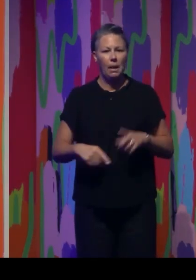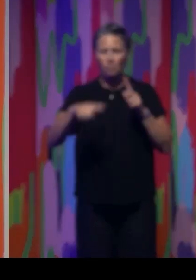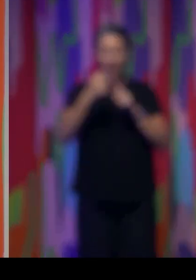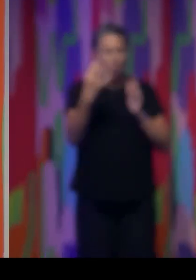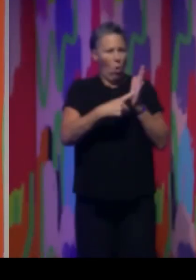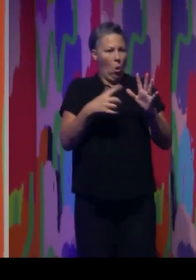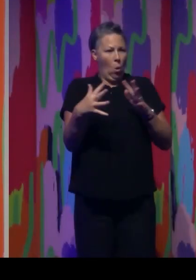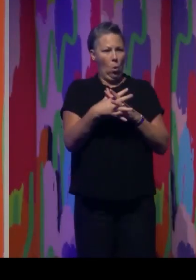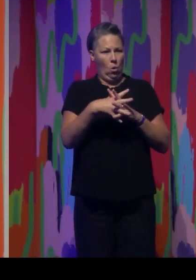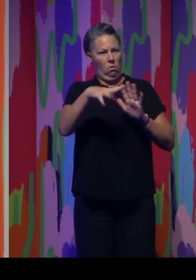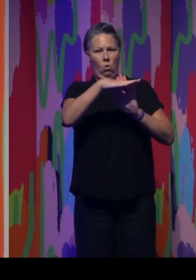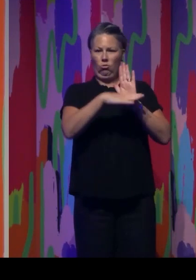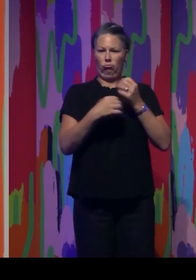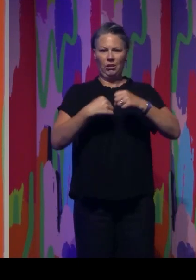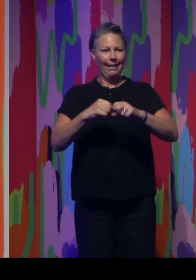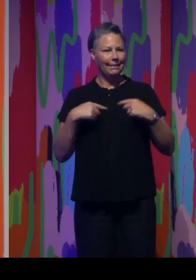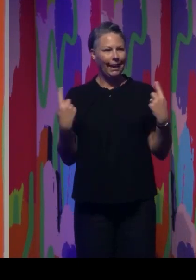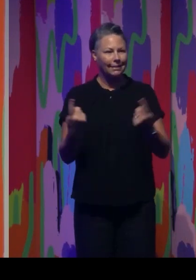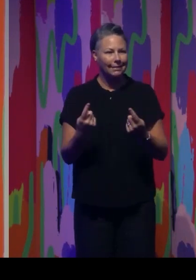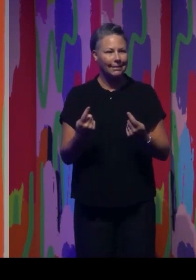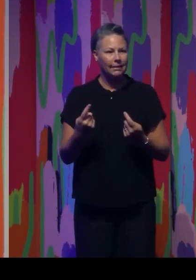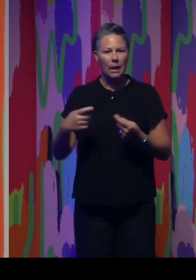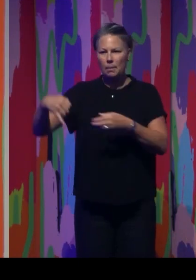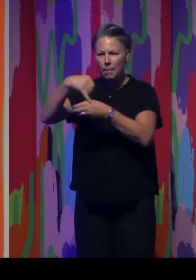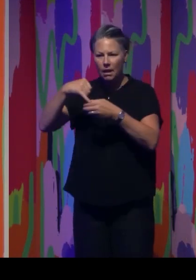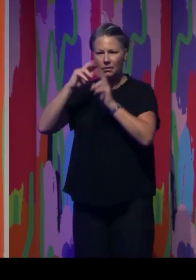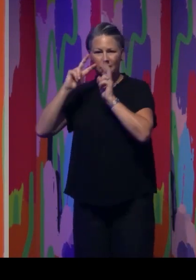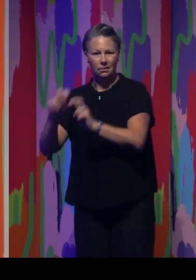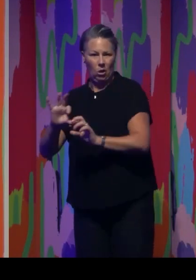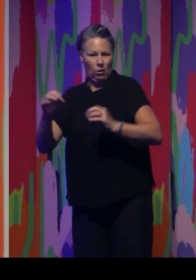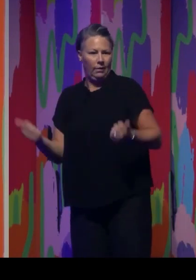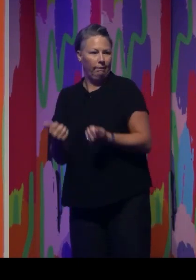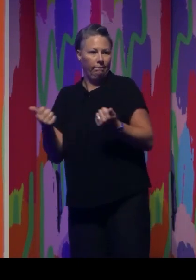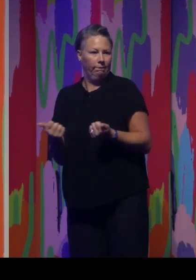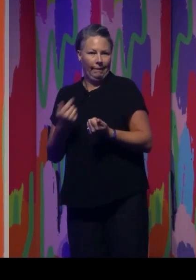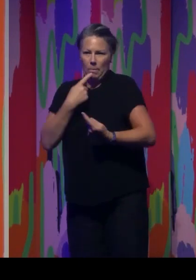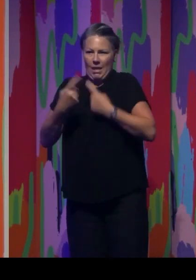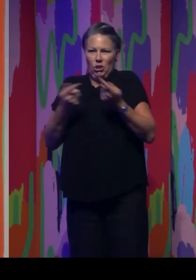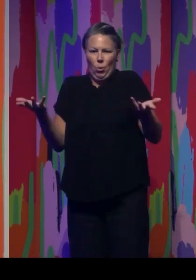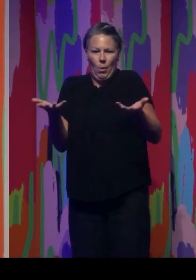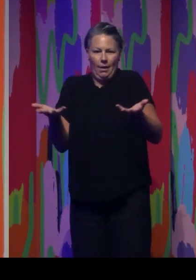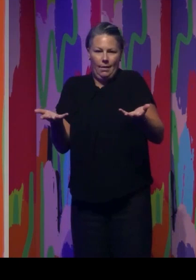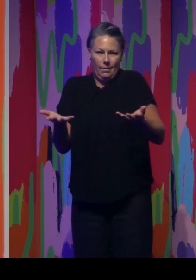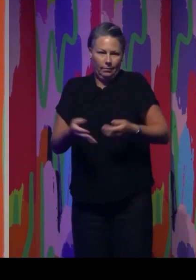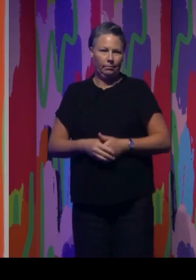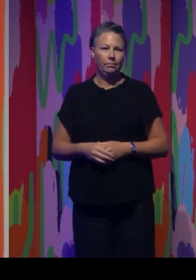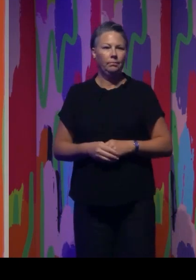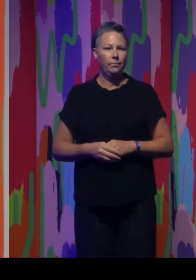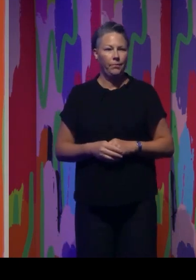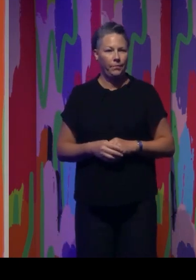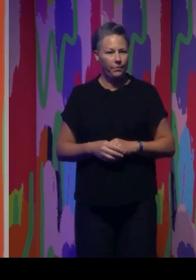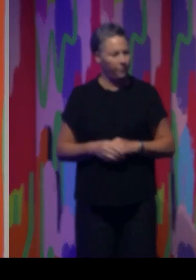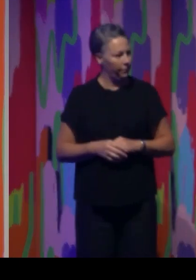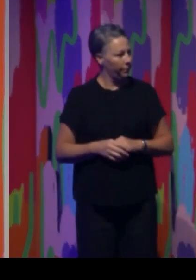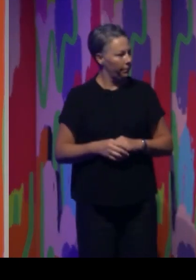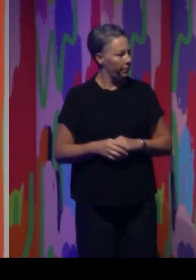law and the medical arrangement that we have available in our community amra jokhon aini jotilota